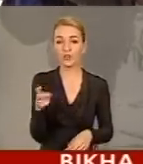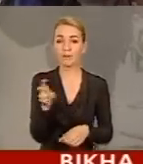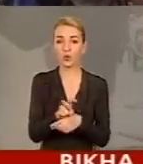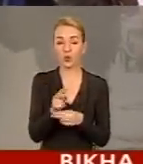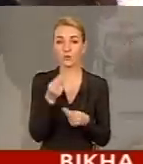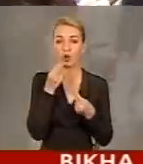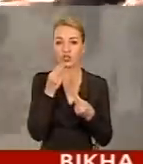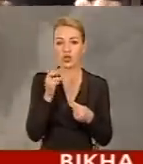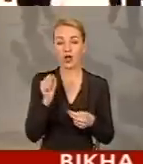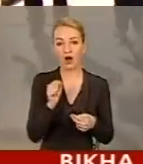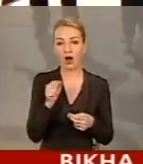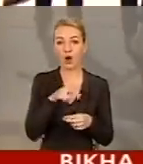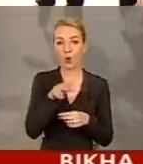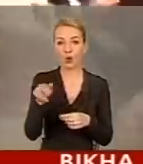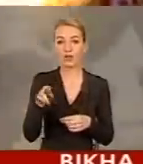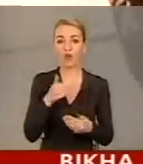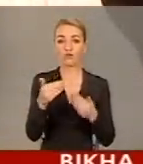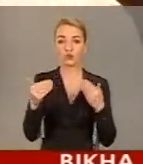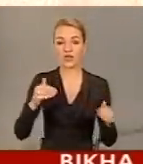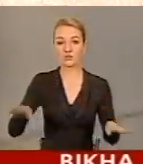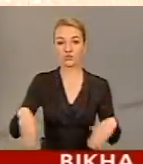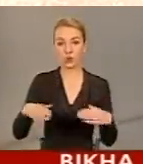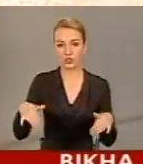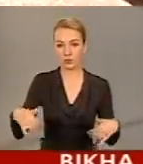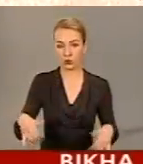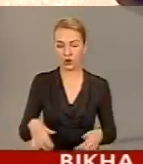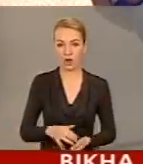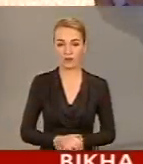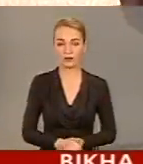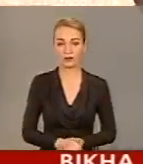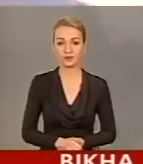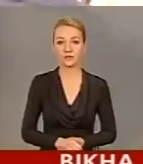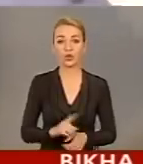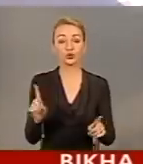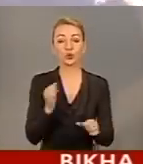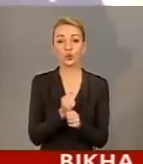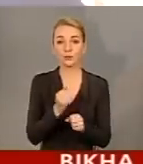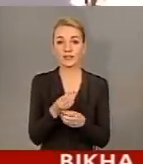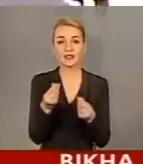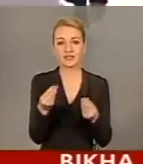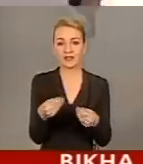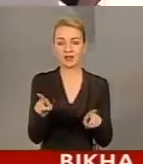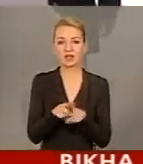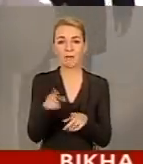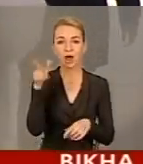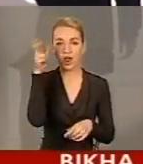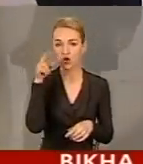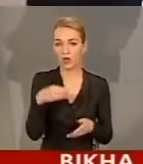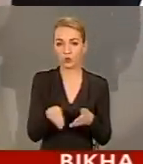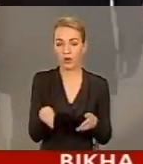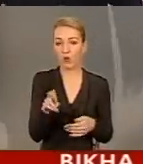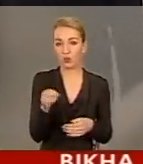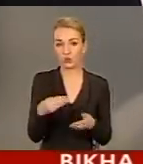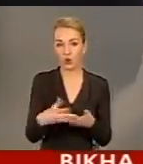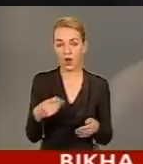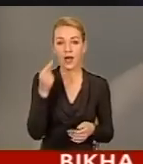приходять по харчі, а ходять, як у музеї, з порожніми плунками. Щось робіть, хлопці, ціни. І та сама гречка. Я ж її не купляю, бо вона